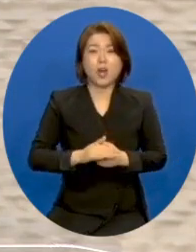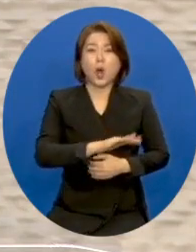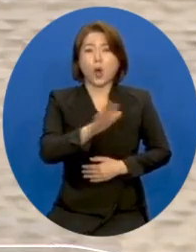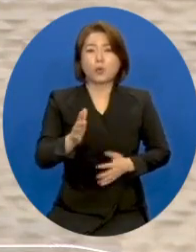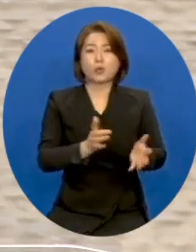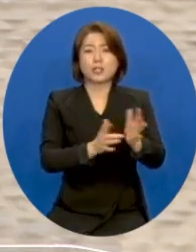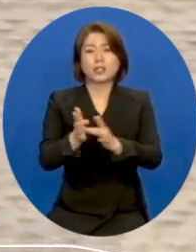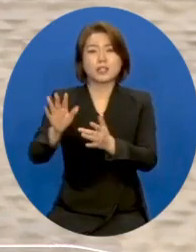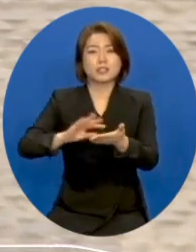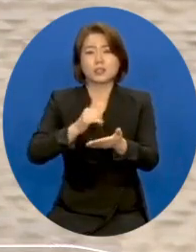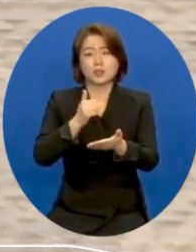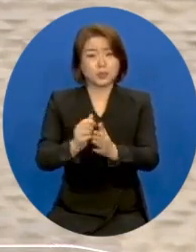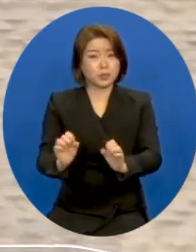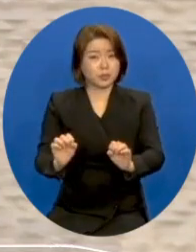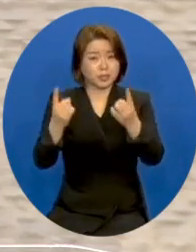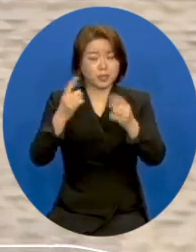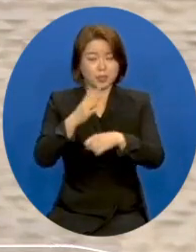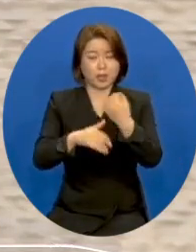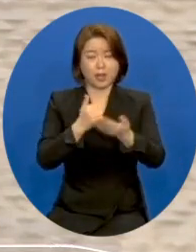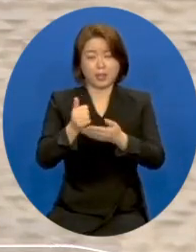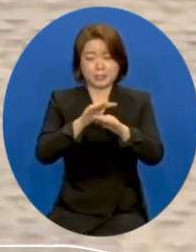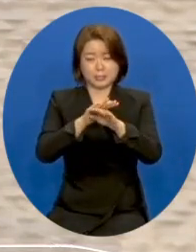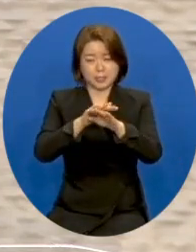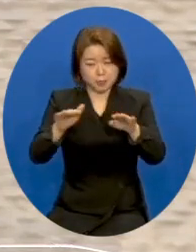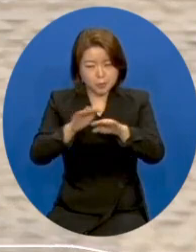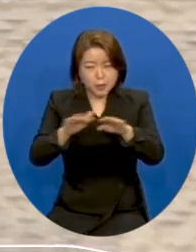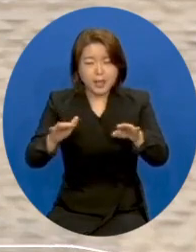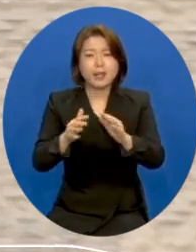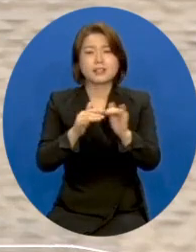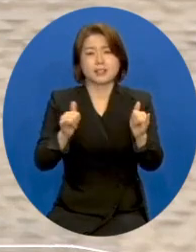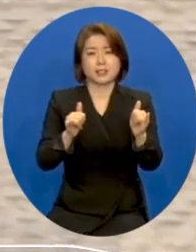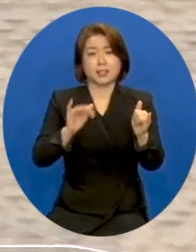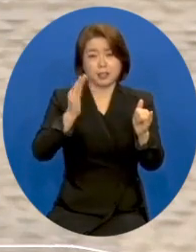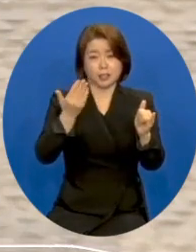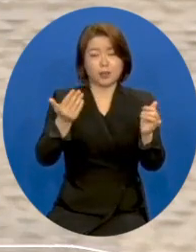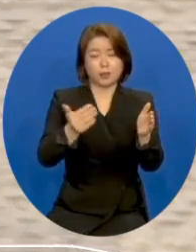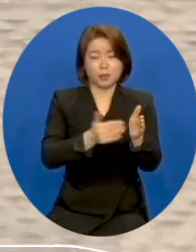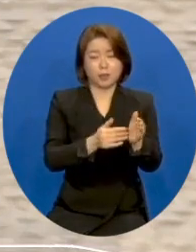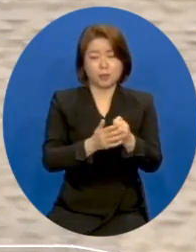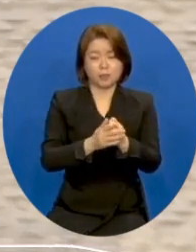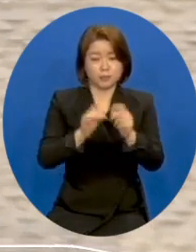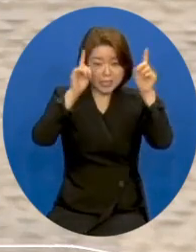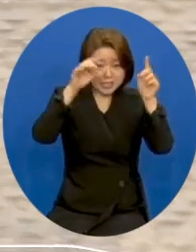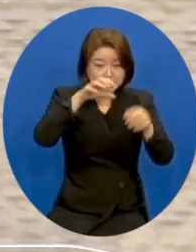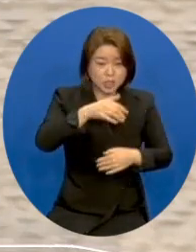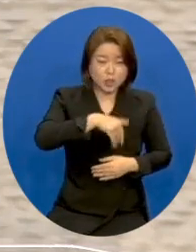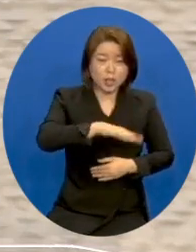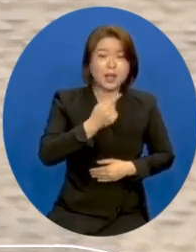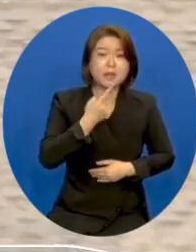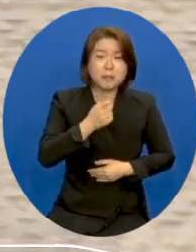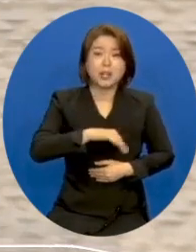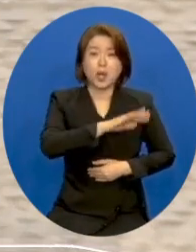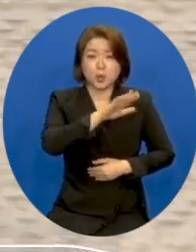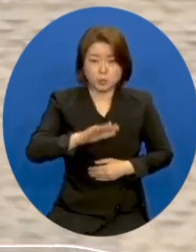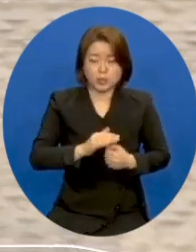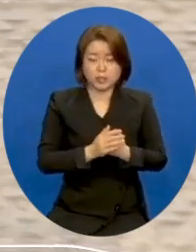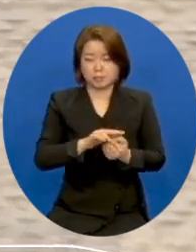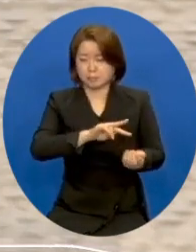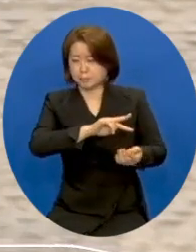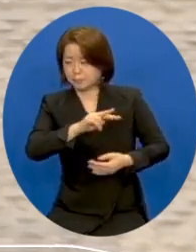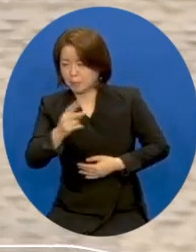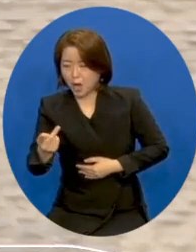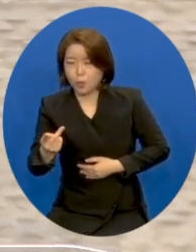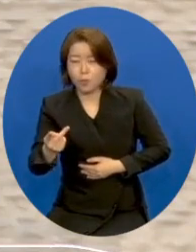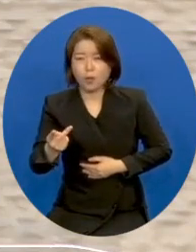예수 그리스도로 인하여 하나님과 화해한 자가 되었고 지옥에 갈 수밖에 없는 우리가 하나님의 자녀가 되어